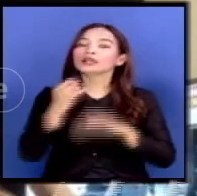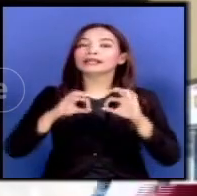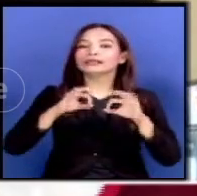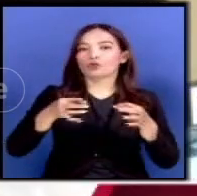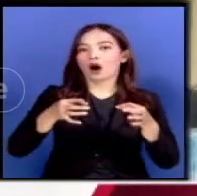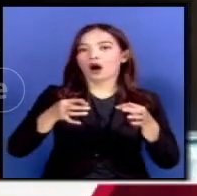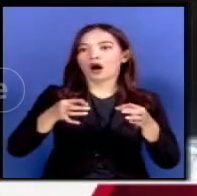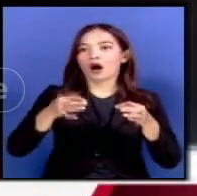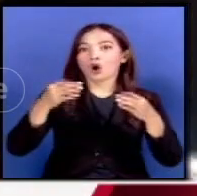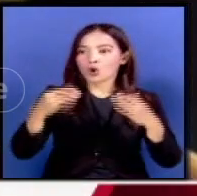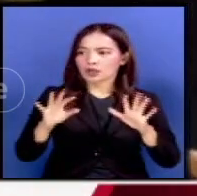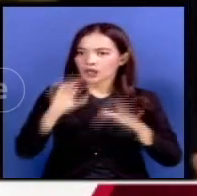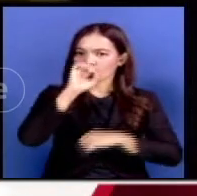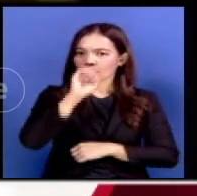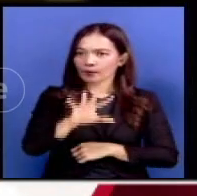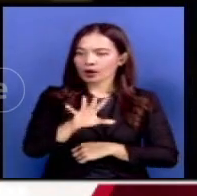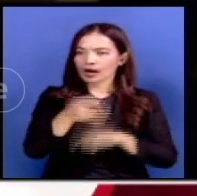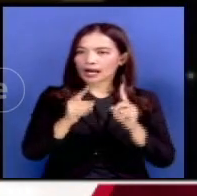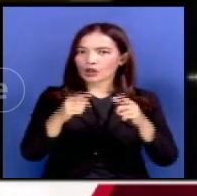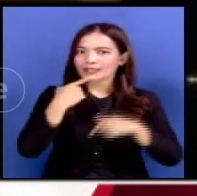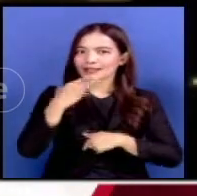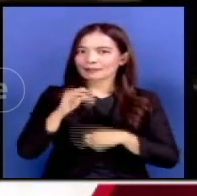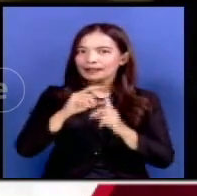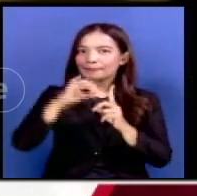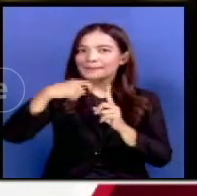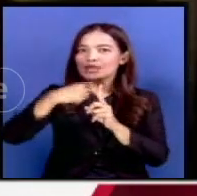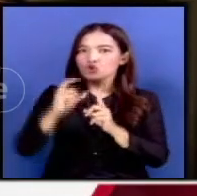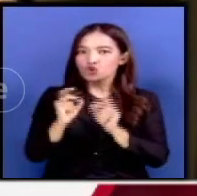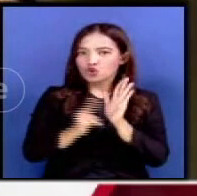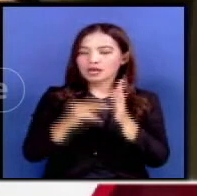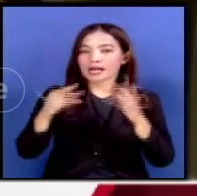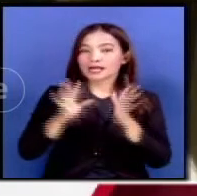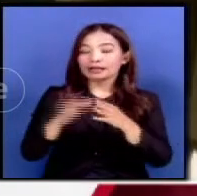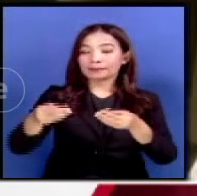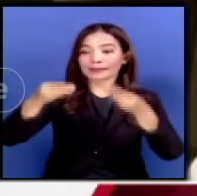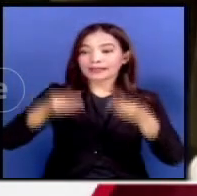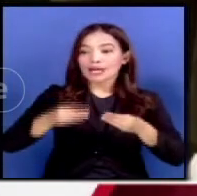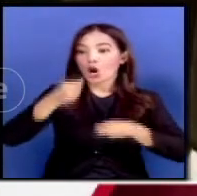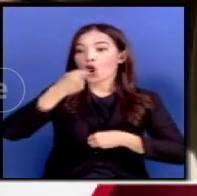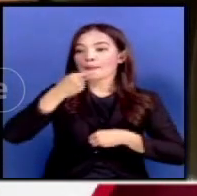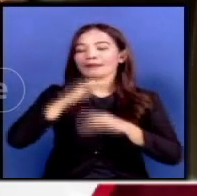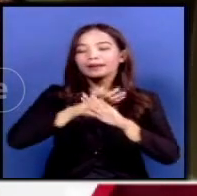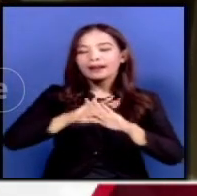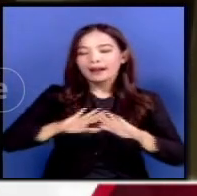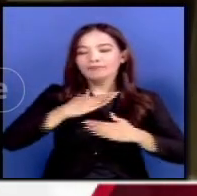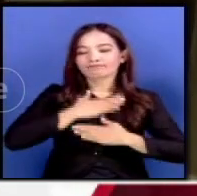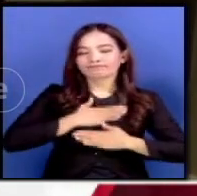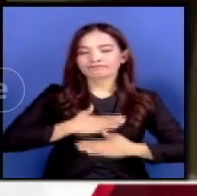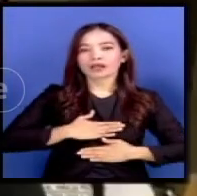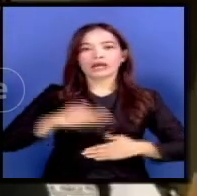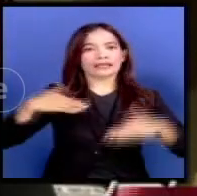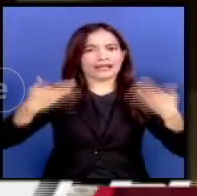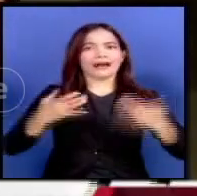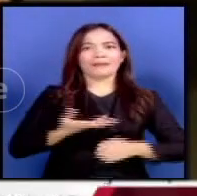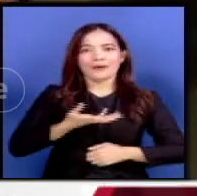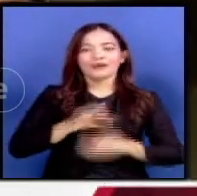KKHI, dinyatakan diagnosis demensia dan mendapatkan obat penenang. Alhamdulillah sekarang terkontrol, bapaknya senang ingin